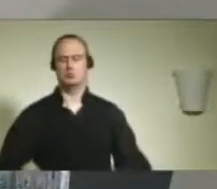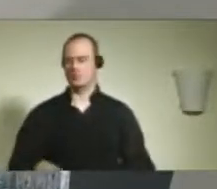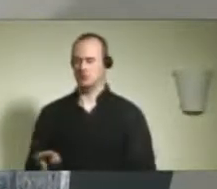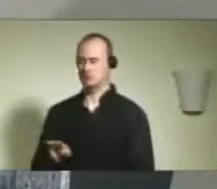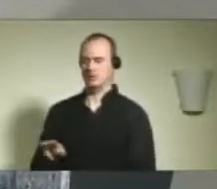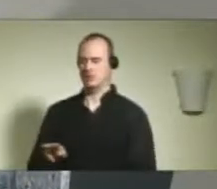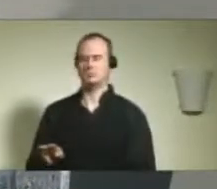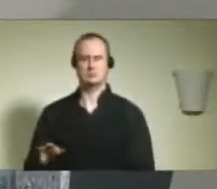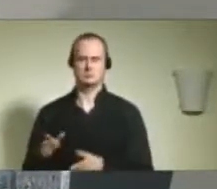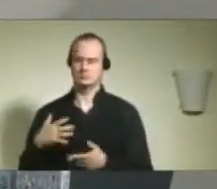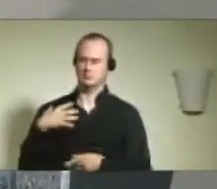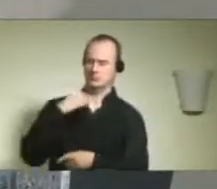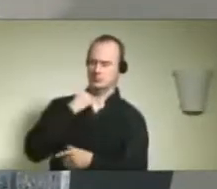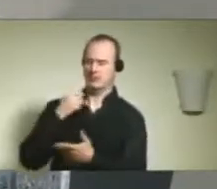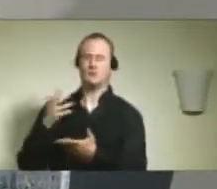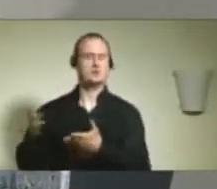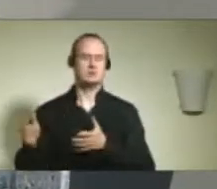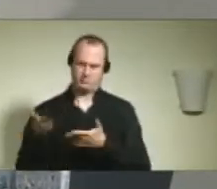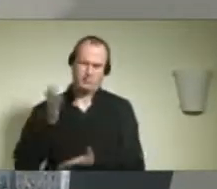Je ne sais pas si j'ai répondu.